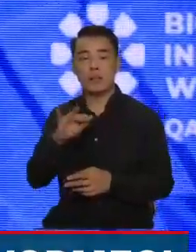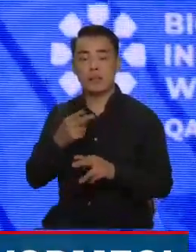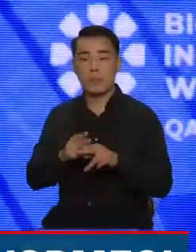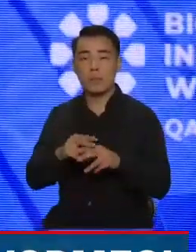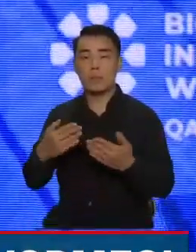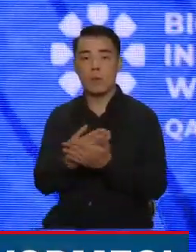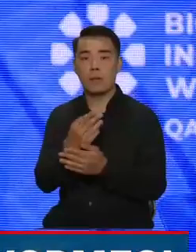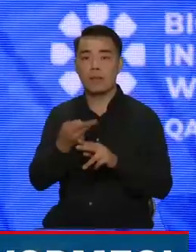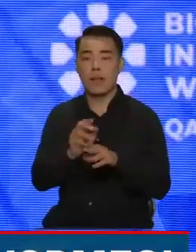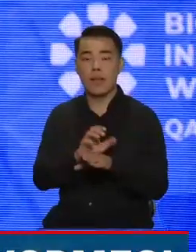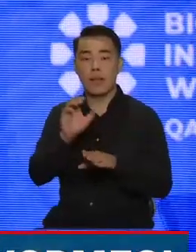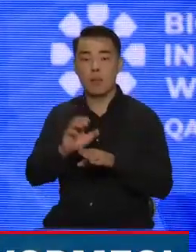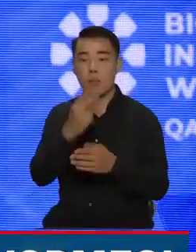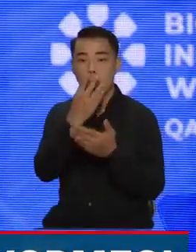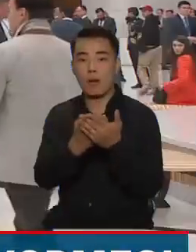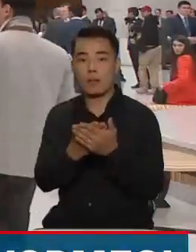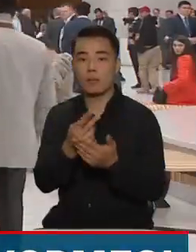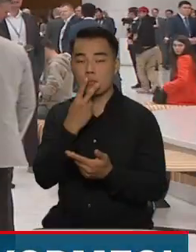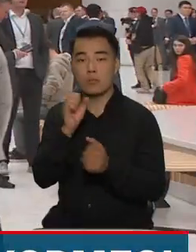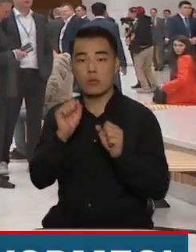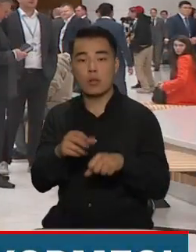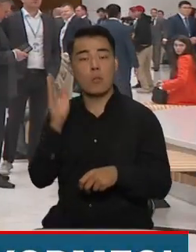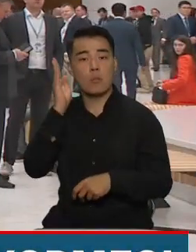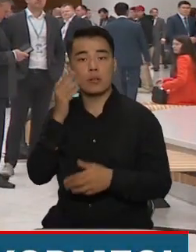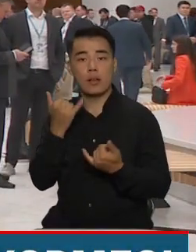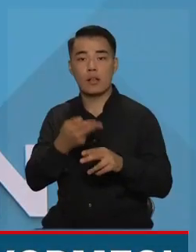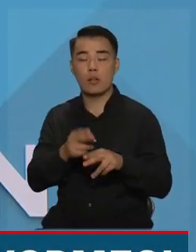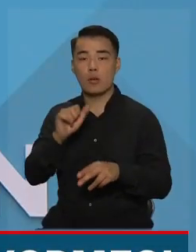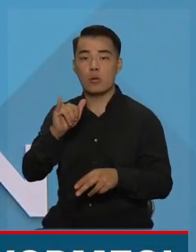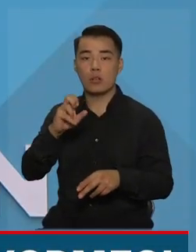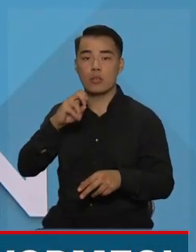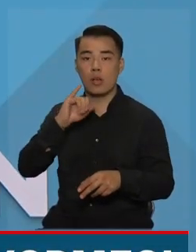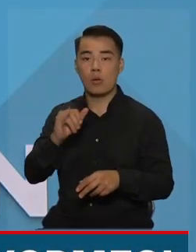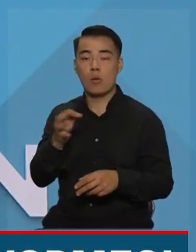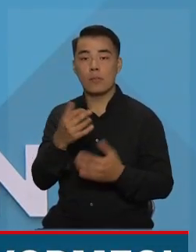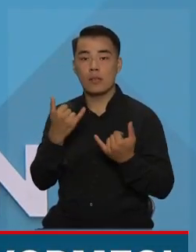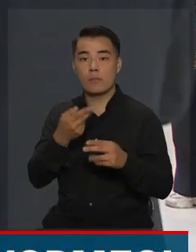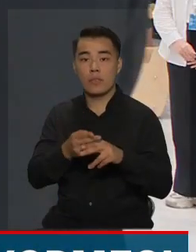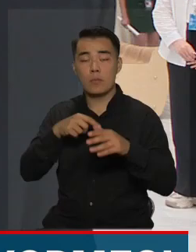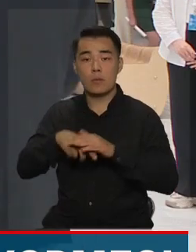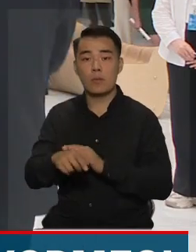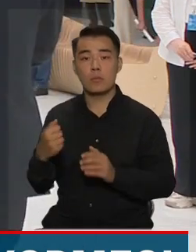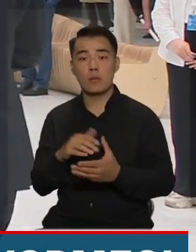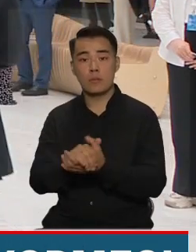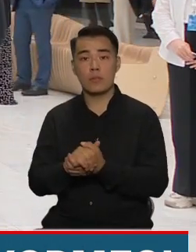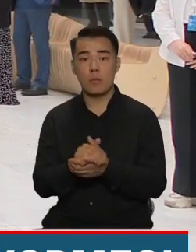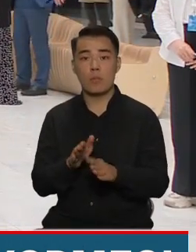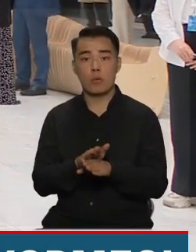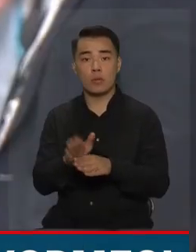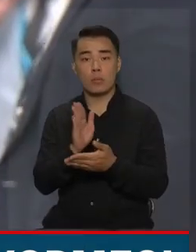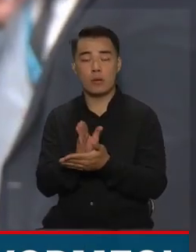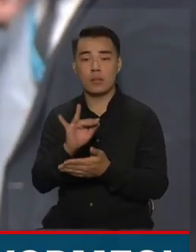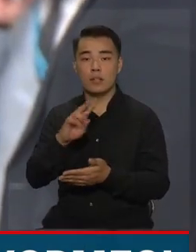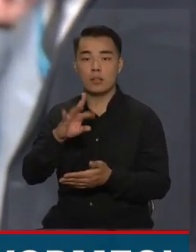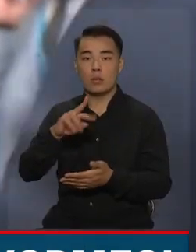және экспорттық әлеует болып айқындалды. Алдағы уақытта Ұлытау облысы мен Новгород облысы арасындағы байланыс беки түспек.